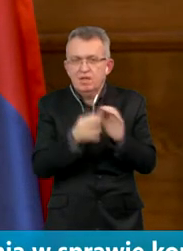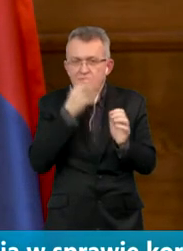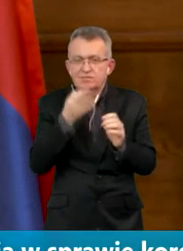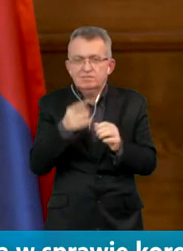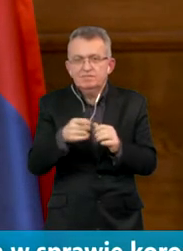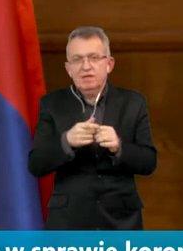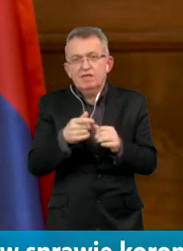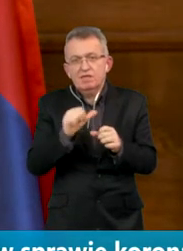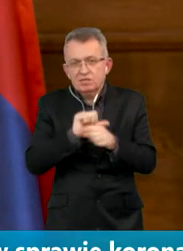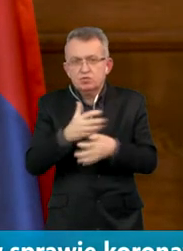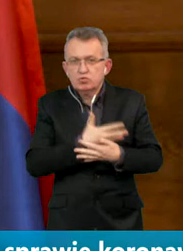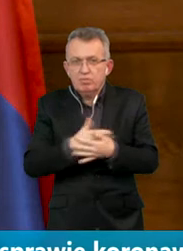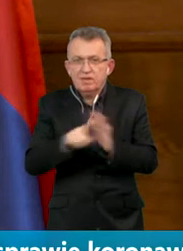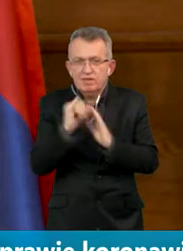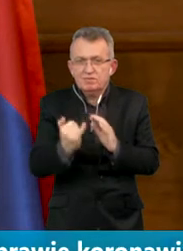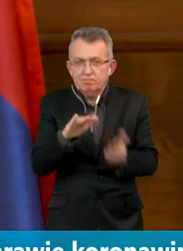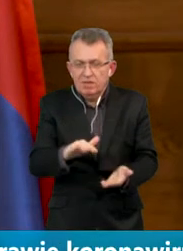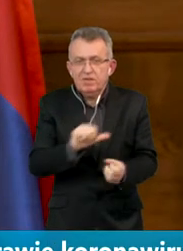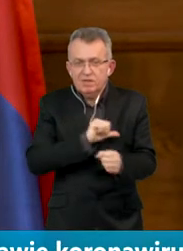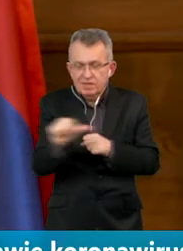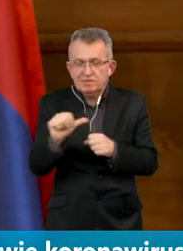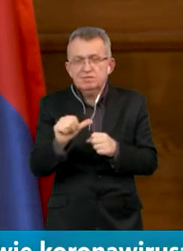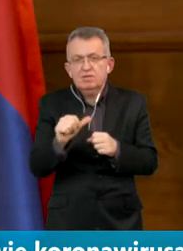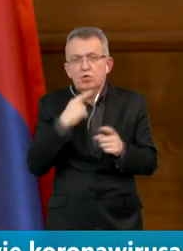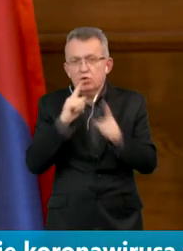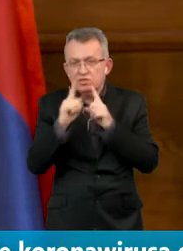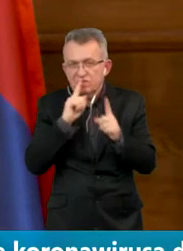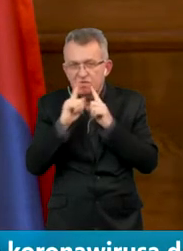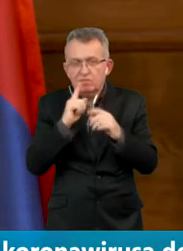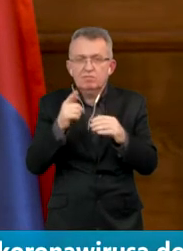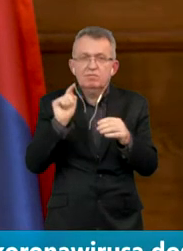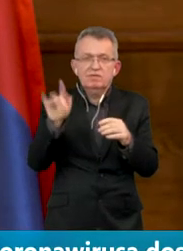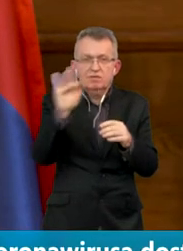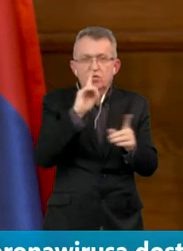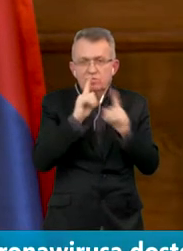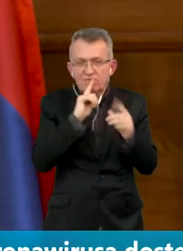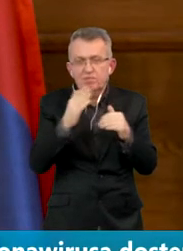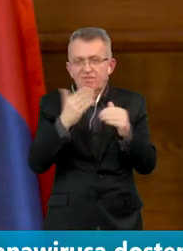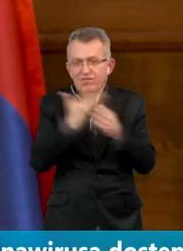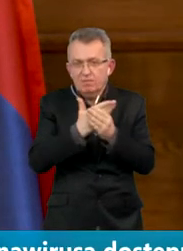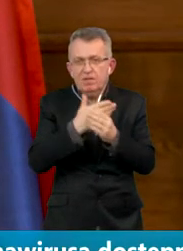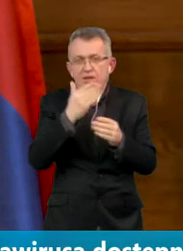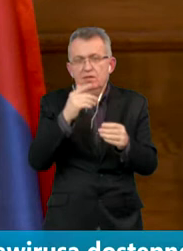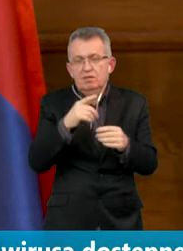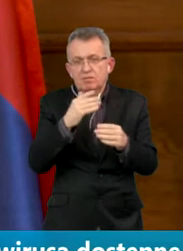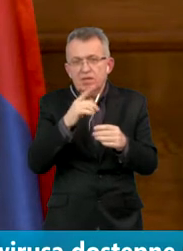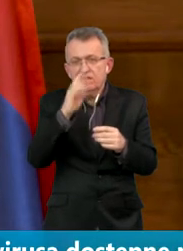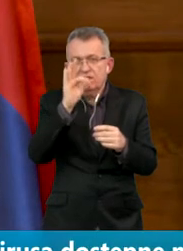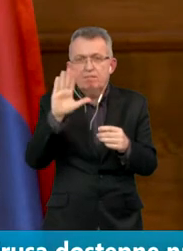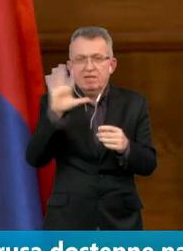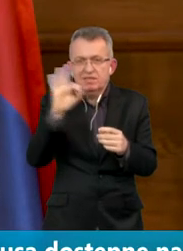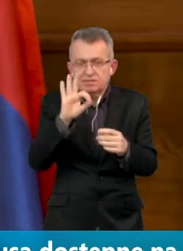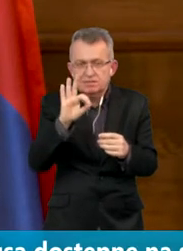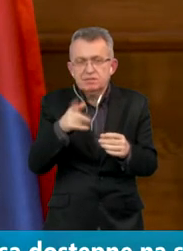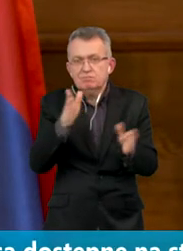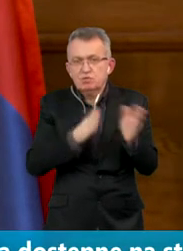nowe żłobki. Rozmawiamy w tej chwili z wieloma deweloperami na ten temat, także TBS Szczeciński